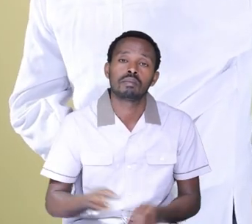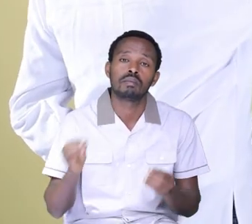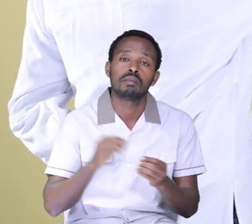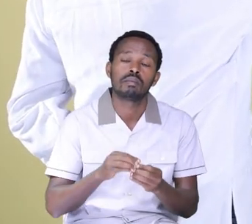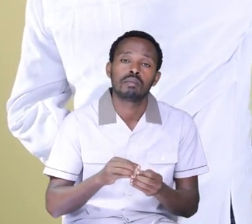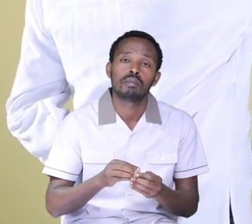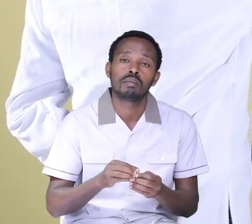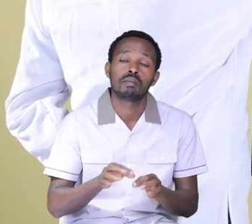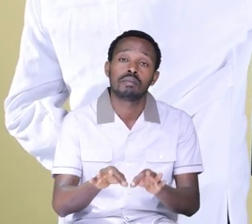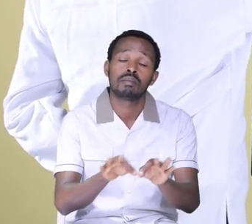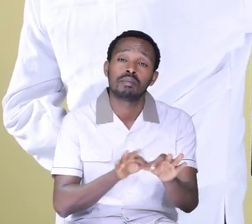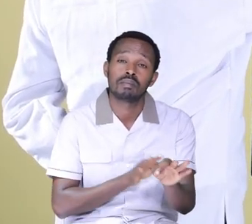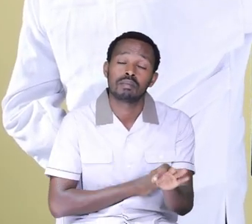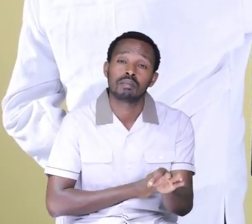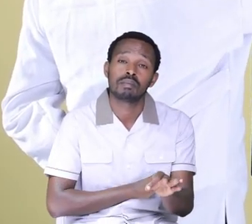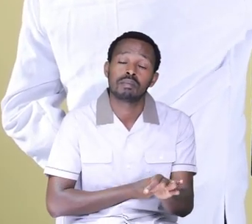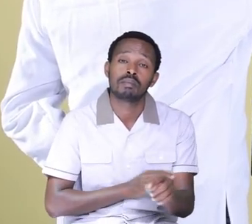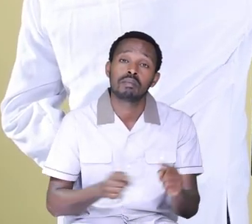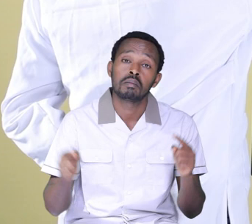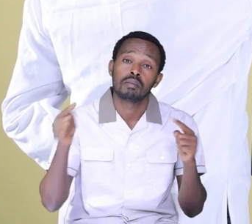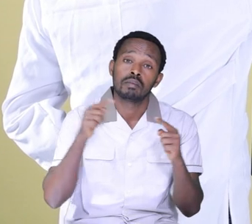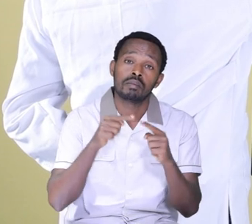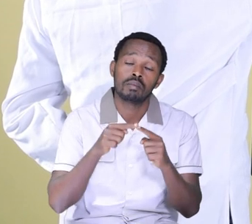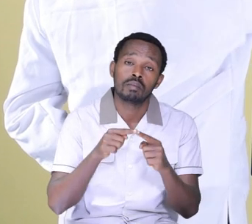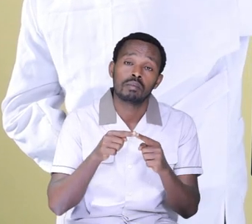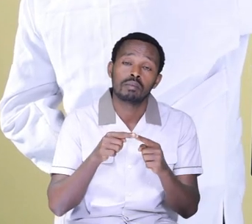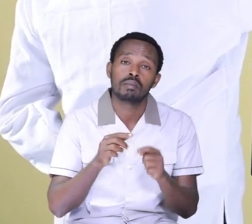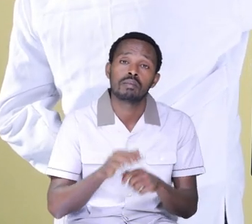akasmas fagenya sirra kaaste hanga asit jirtu